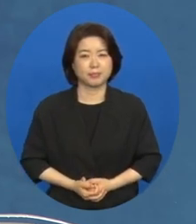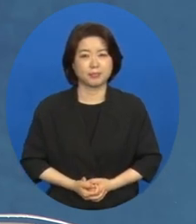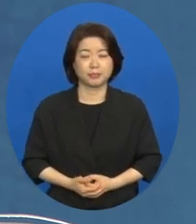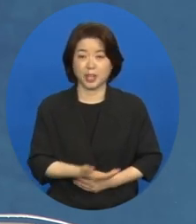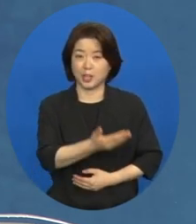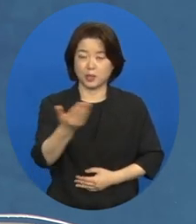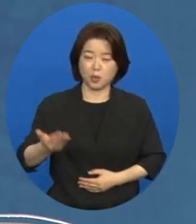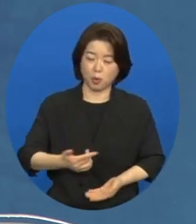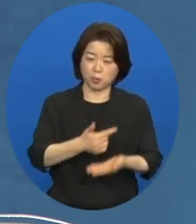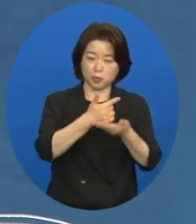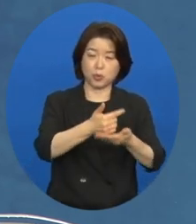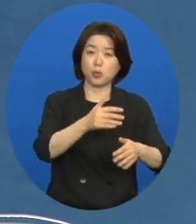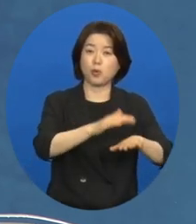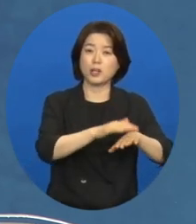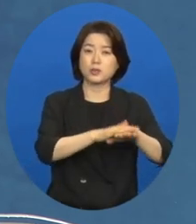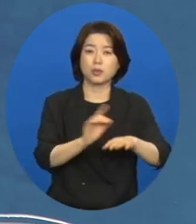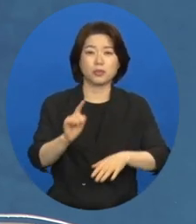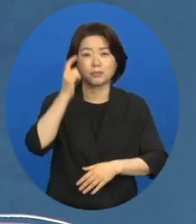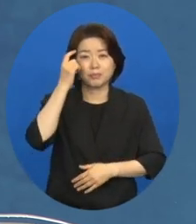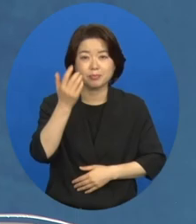여러분, 노아의 손은 어땠을까요?